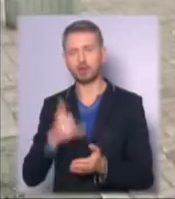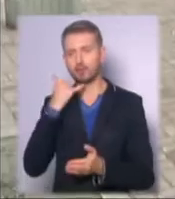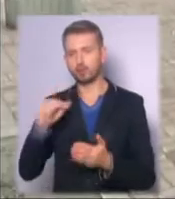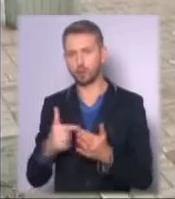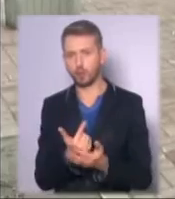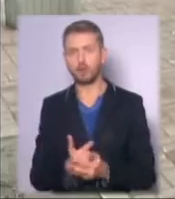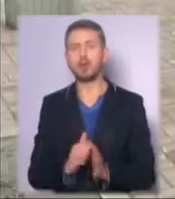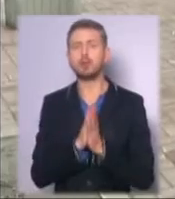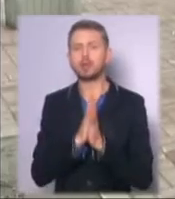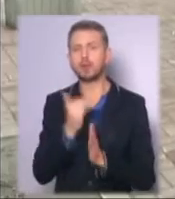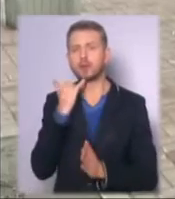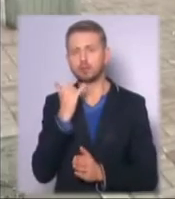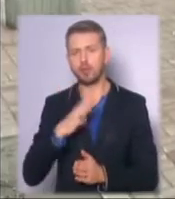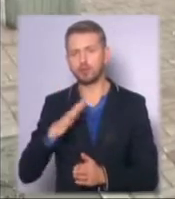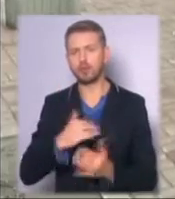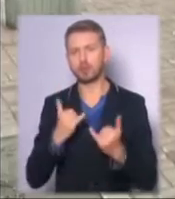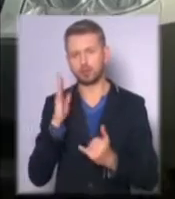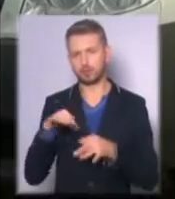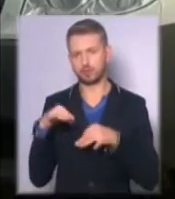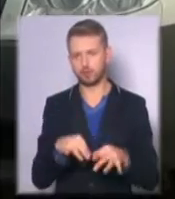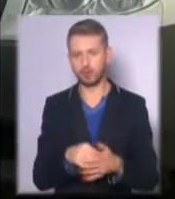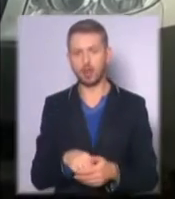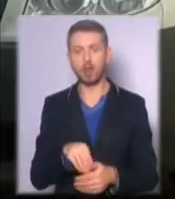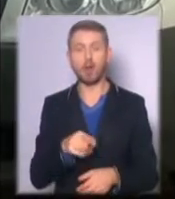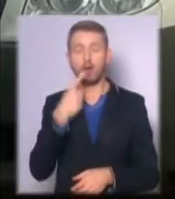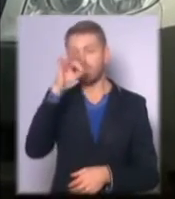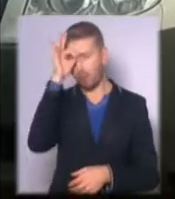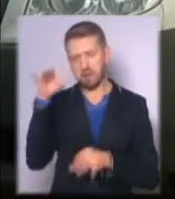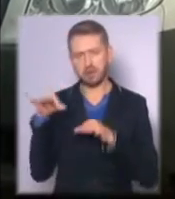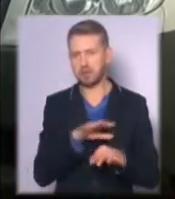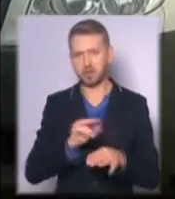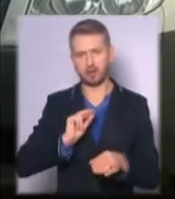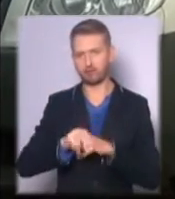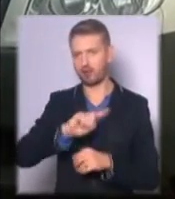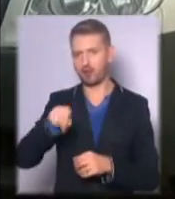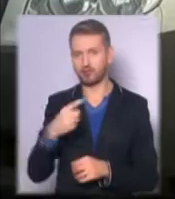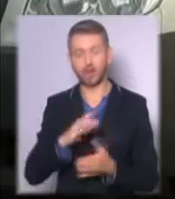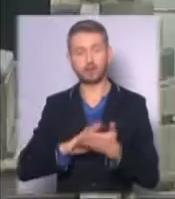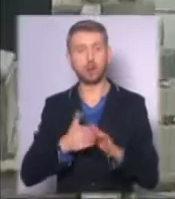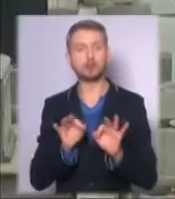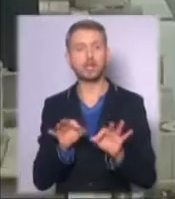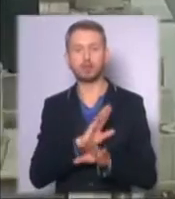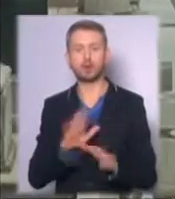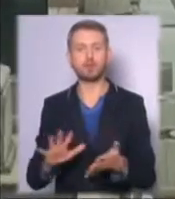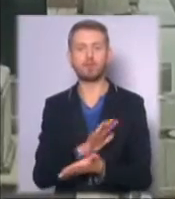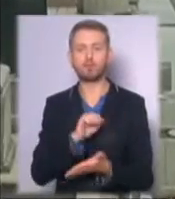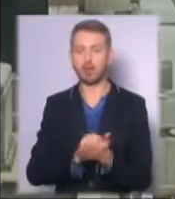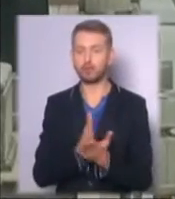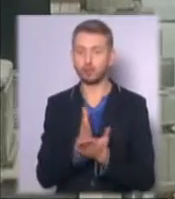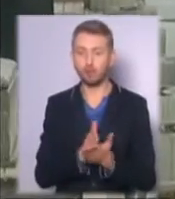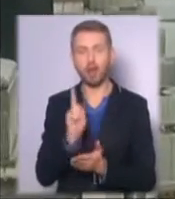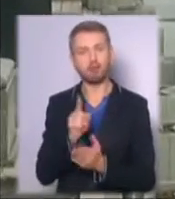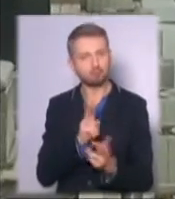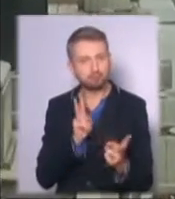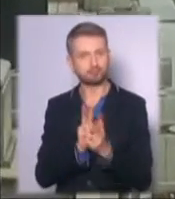Будь ласка, очікуйте, зараз прийде патруль. У поліції не відреагували і за годину, ситуацію не пояснили і в прес-службі. Утім, з патрульними таки